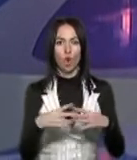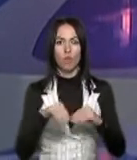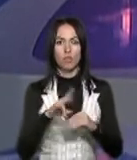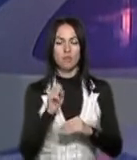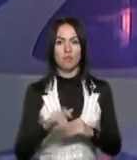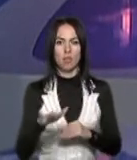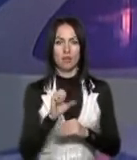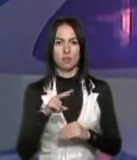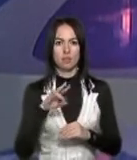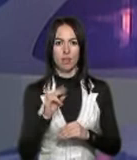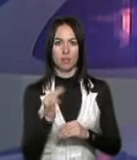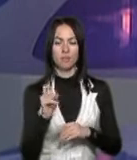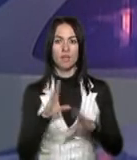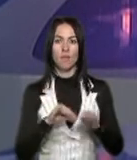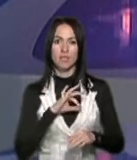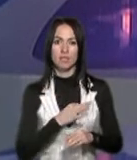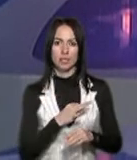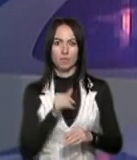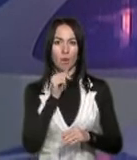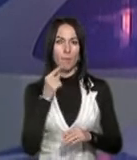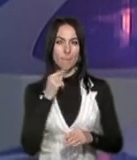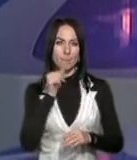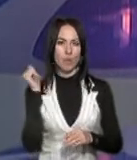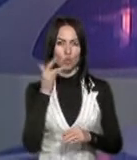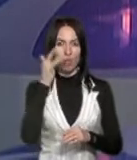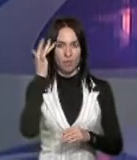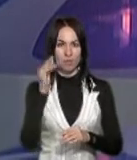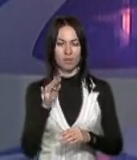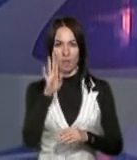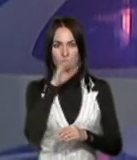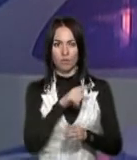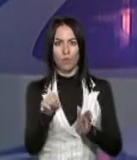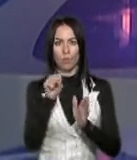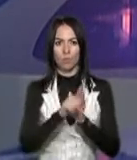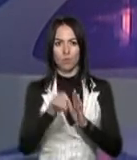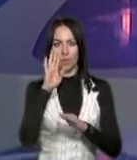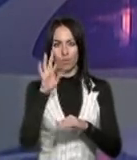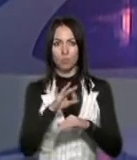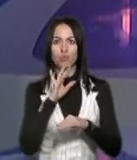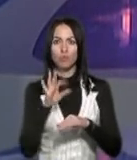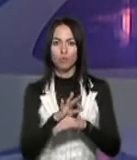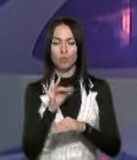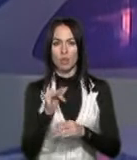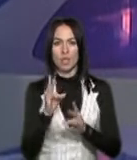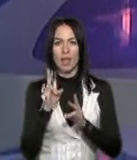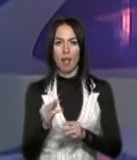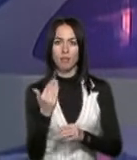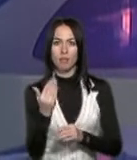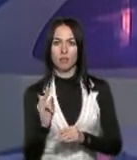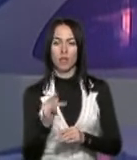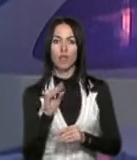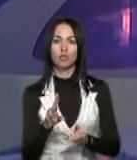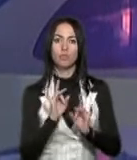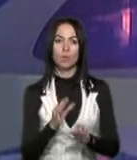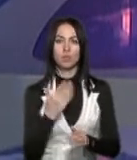Салтівці. За версією слідства, минулого літа чоловік вбив чоловіка та дружину, поранив їхню дитину, чим пояснює свої дії.